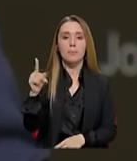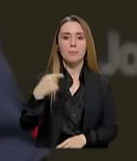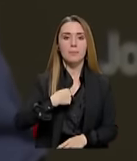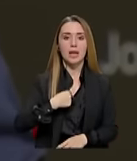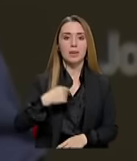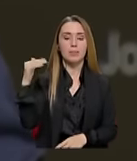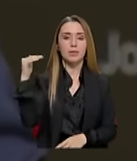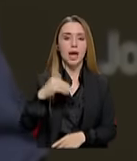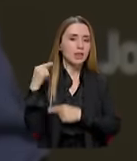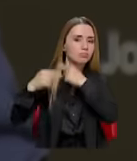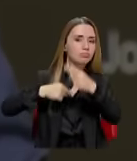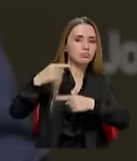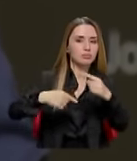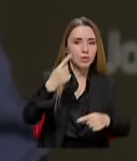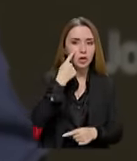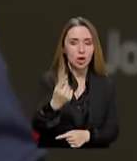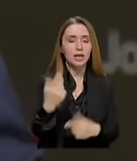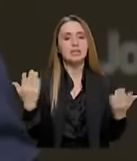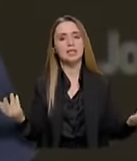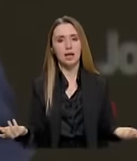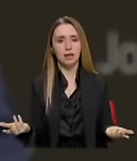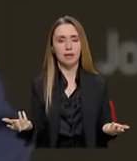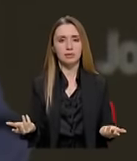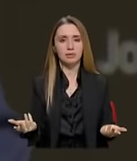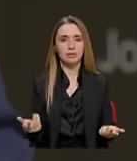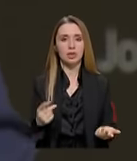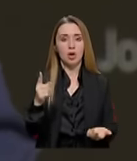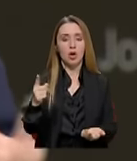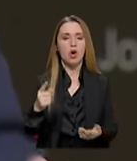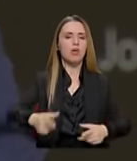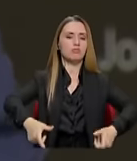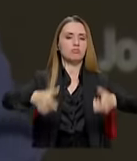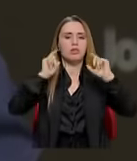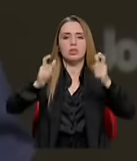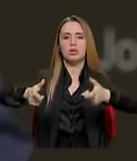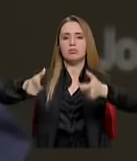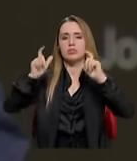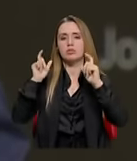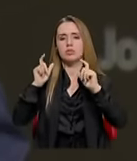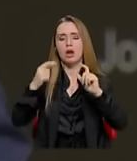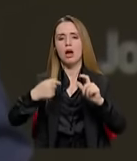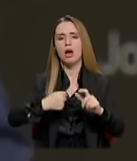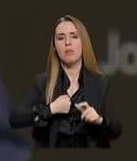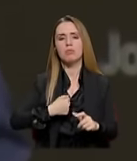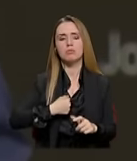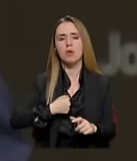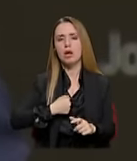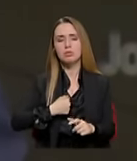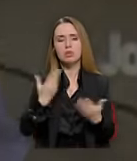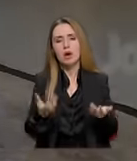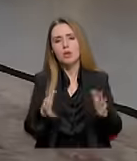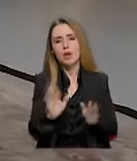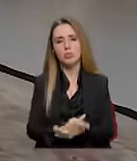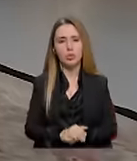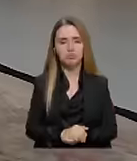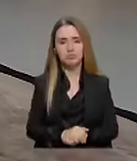geldiğim köken itibariyle zaten Eee o attıkları iftiraların hiçbirisi bana tutmayacağını e kendileri